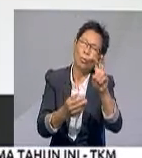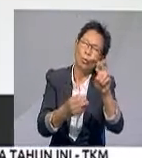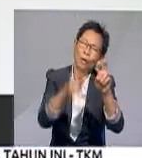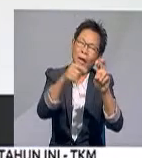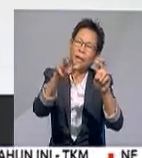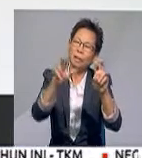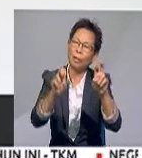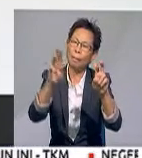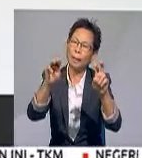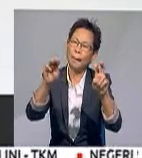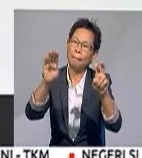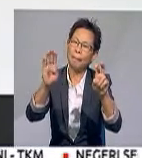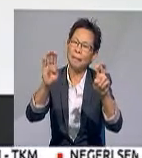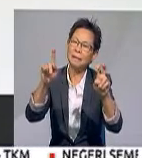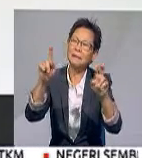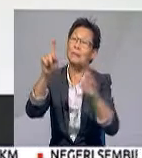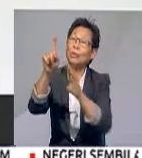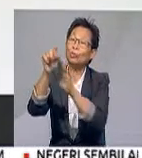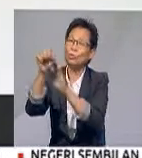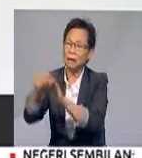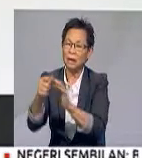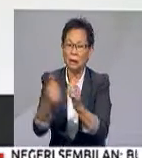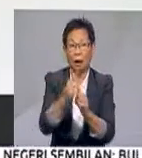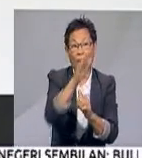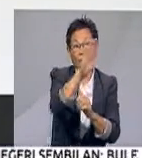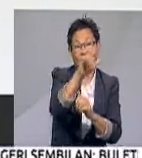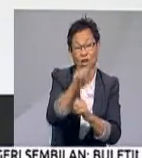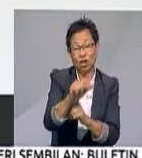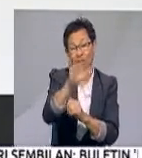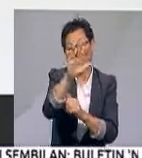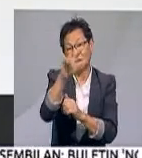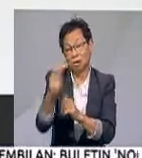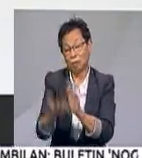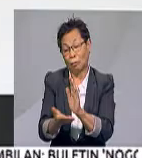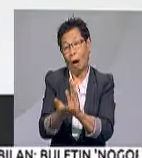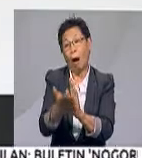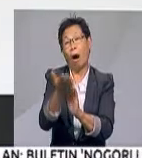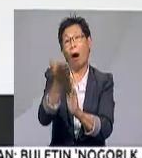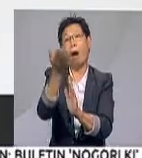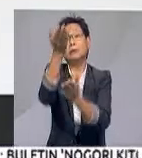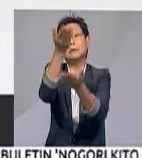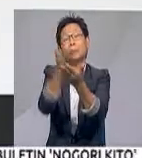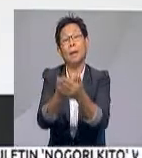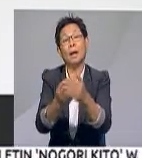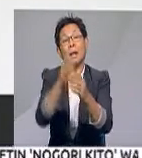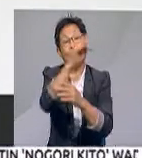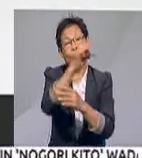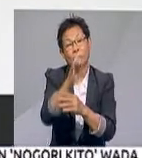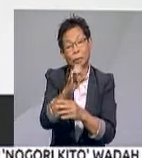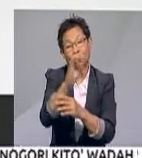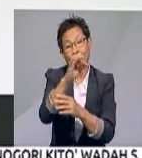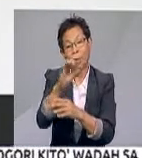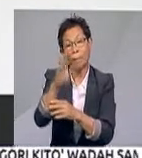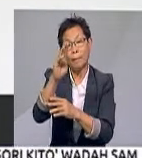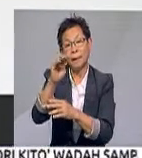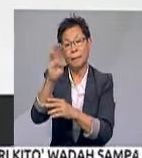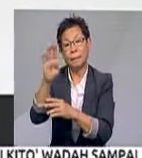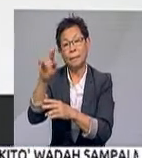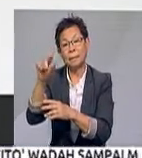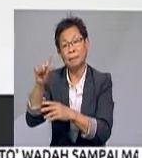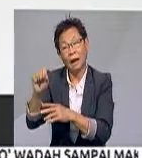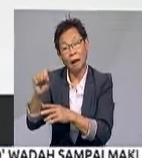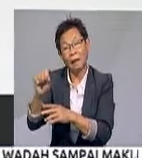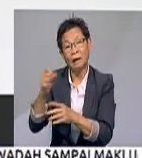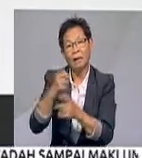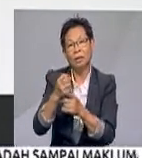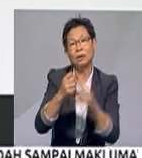30 megabit sesaat. Kalau dengan 5G ataupun 5G ni, dia boleh naik sampai 800 megabit sesaat ataupun